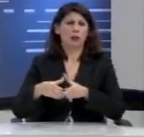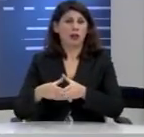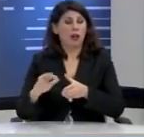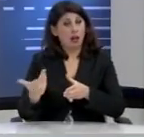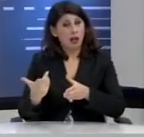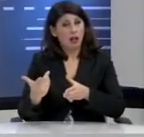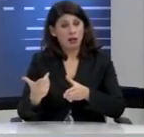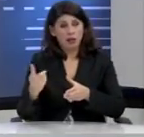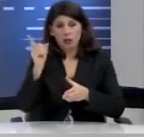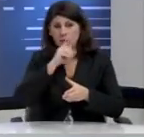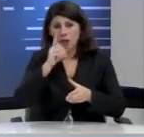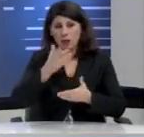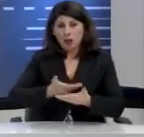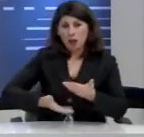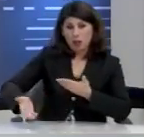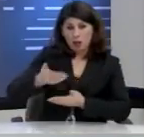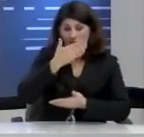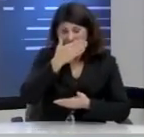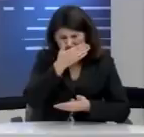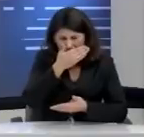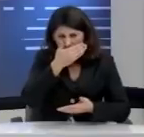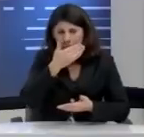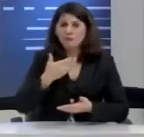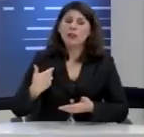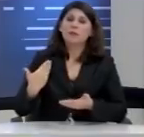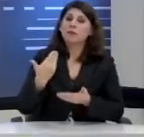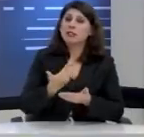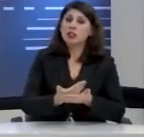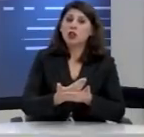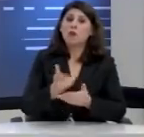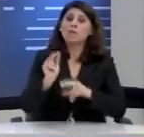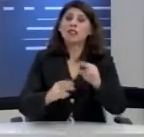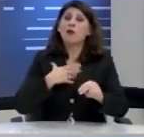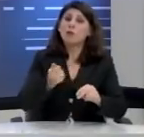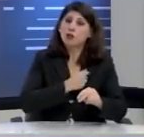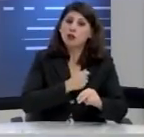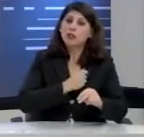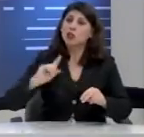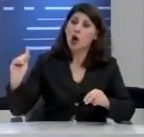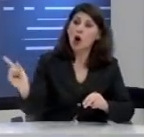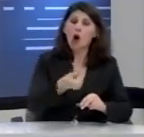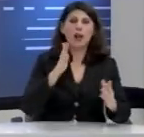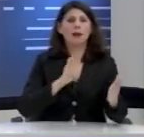είναι σικαία αυτή η συναλλαγή, ζητώ εγώ ψήφο εμπιστοσύνης και θέτω όλο μπροστά στις ευθύνες του.